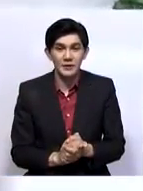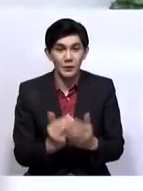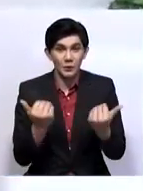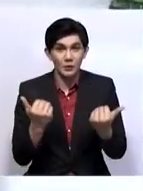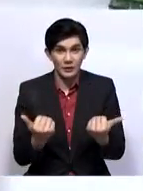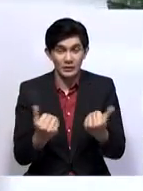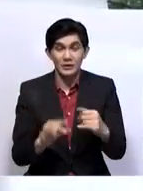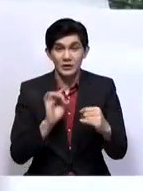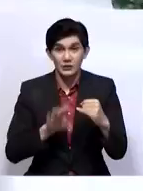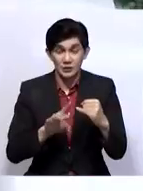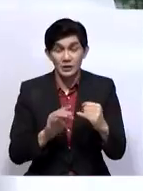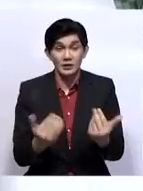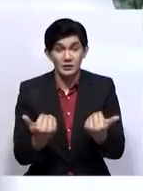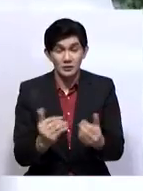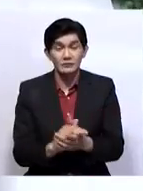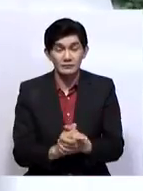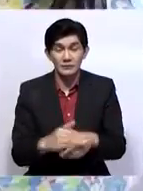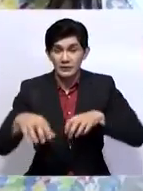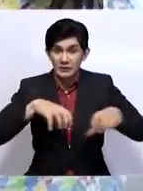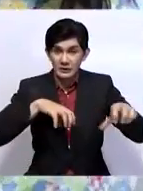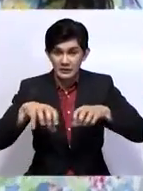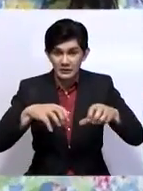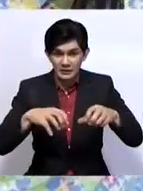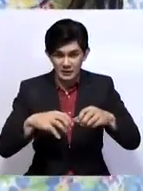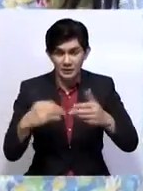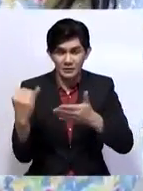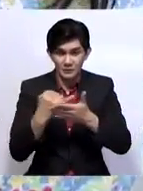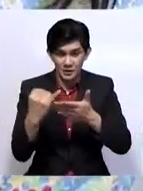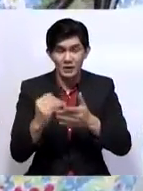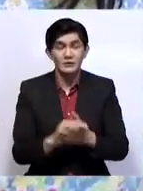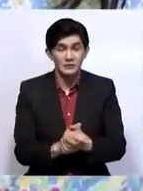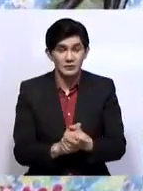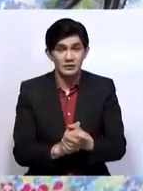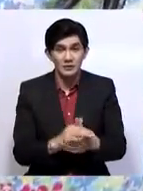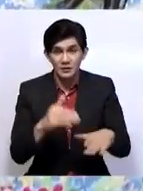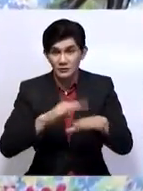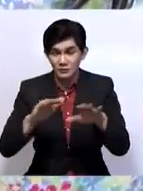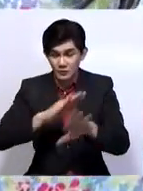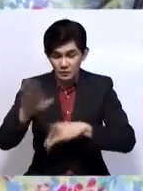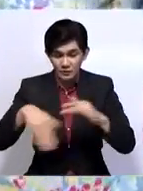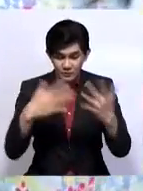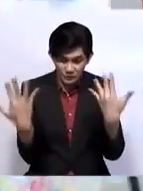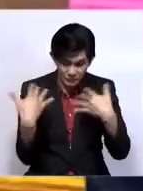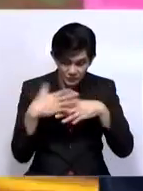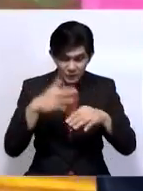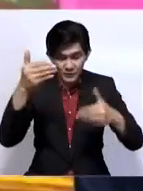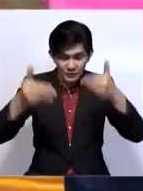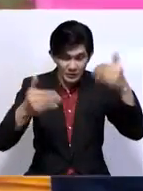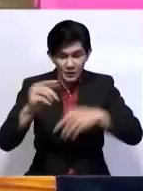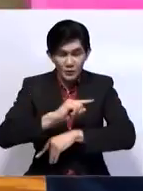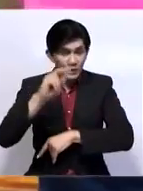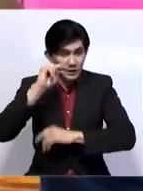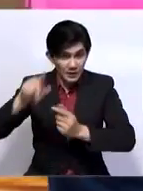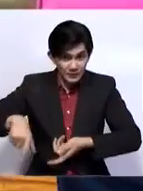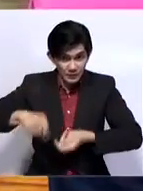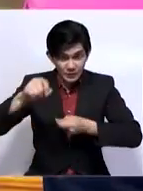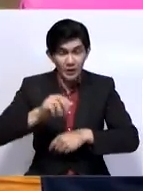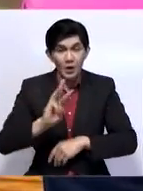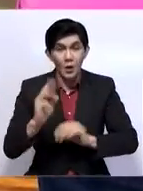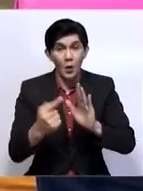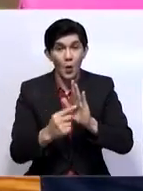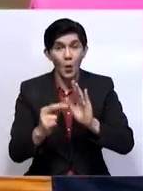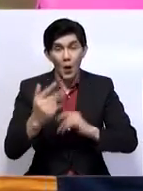และสำหรับวันนี้นะครับเป็นวันสุดท้ายแล้วของการจัดแสดงผลงานนะครับก็ขอเชิญชวนทุกท่านนะครับไปร่วมกิจกรรมงานสงกรานต์หน้า